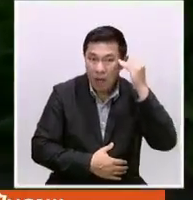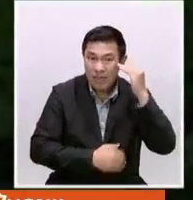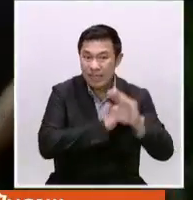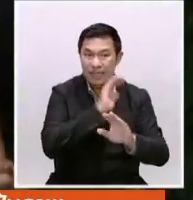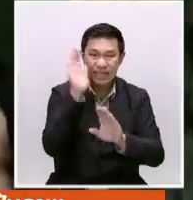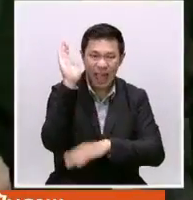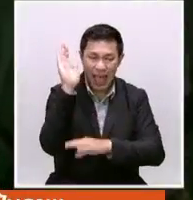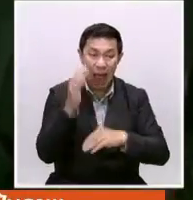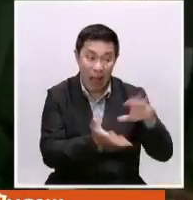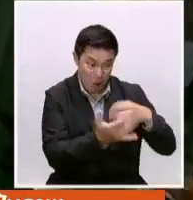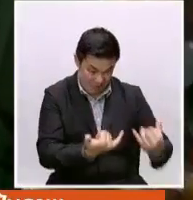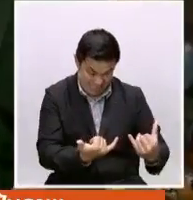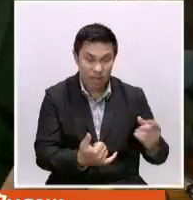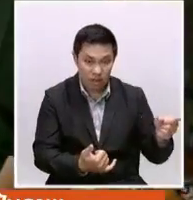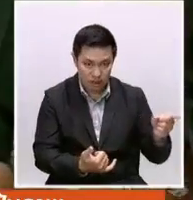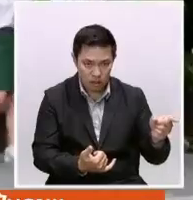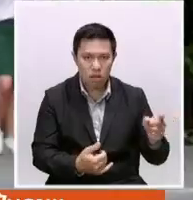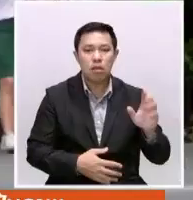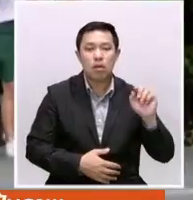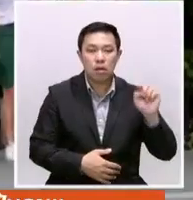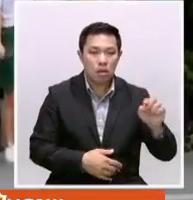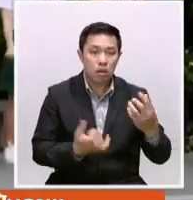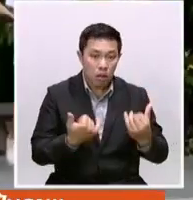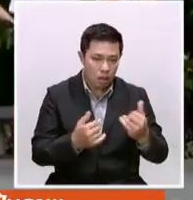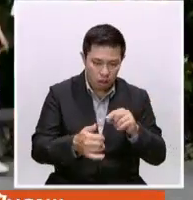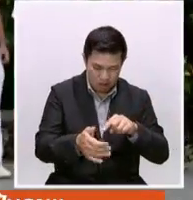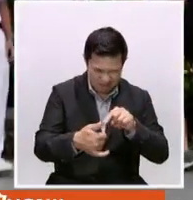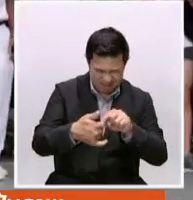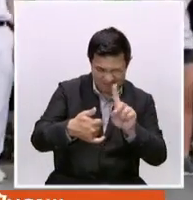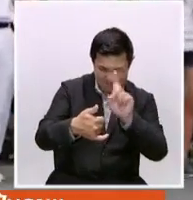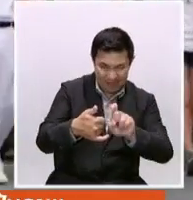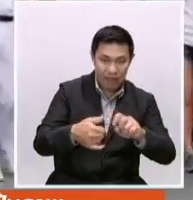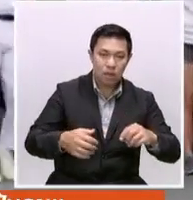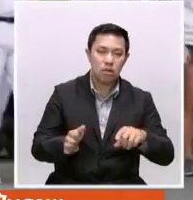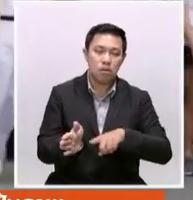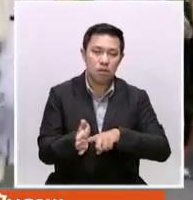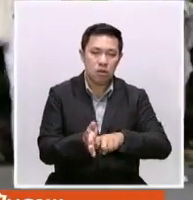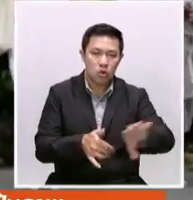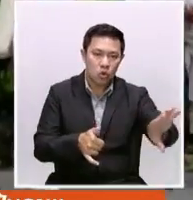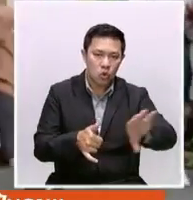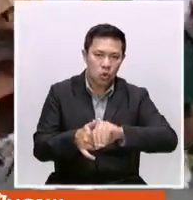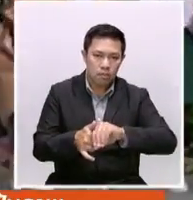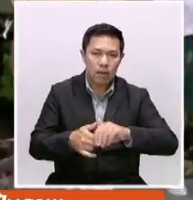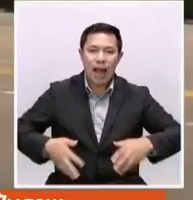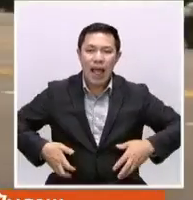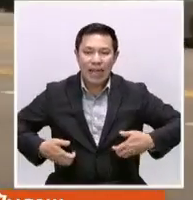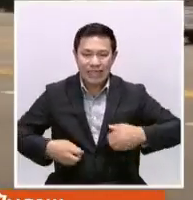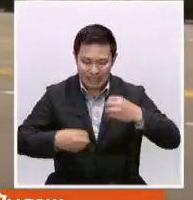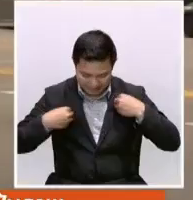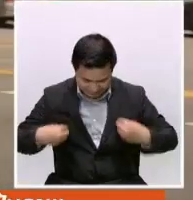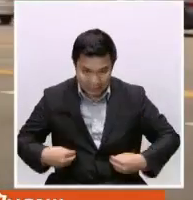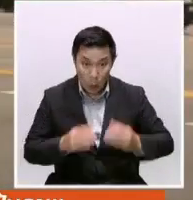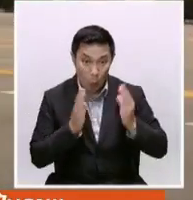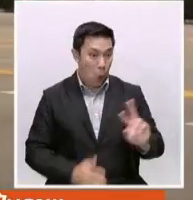วันนี้ครับ22มิถุนายนว่าพบผู้ต้องสงสัยติดเชื้อฝีดาดลิง2คนแรกของประเทศเข้าแล้วขณะนี้กำลังตรว